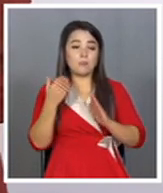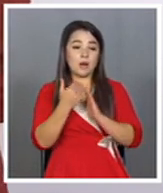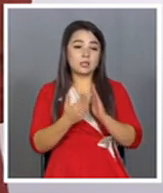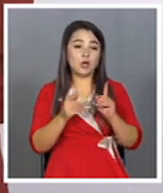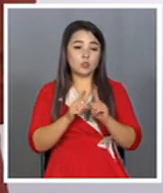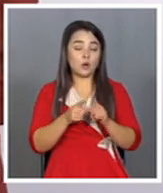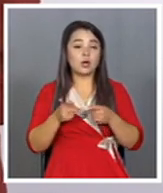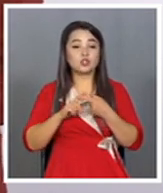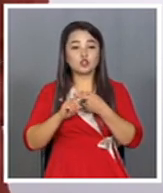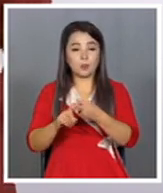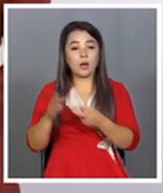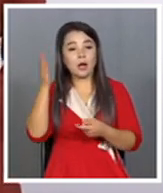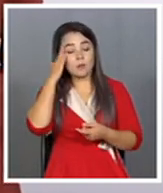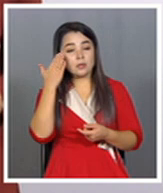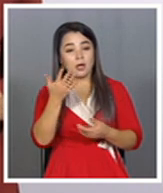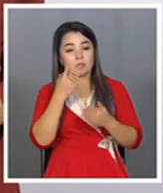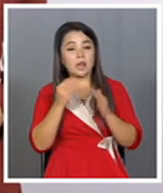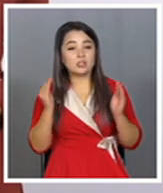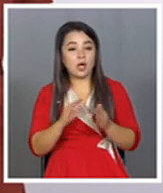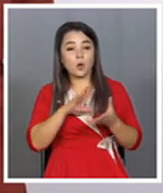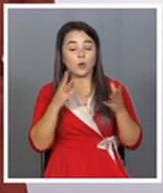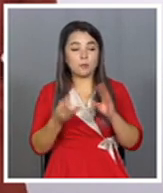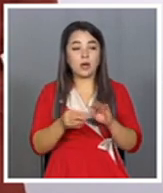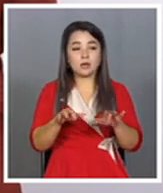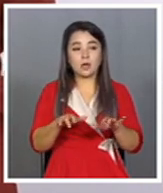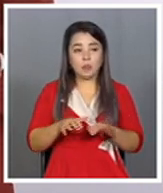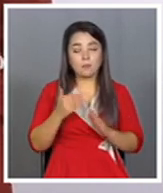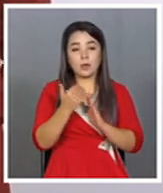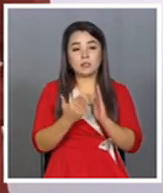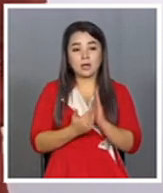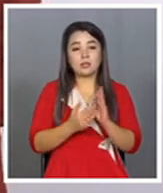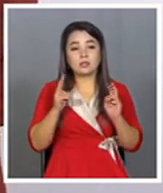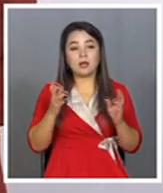бағдарламаларға жығуға қабілетті шағын көлемді компьютерлік бағдарлама.